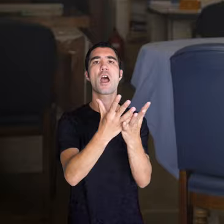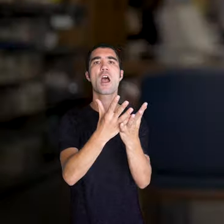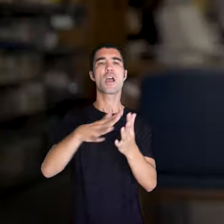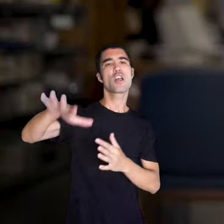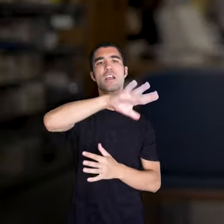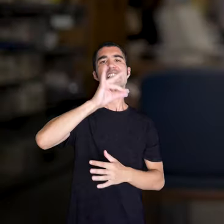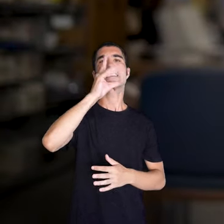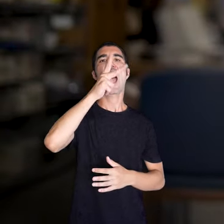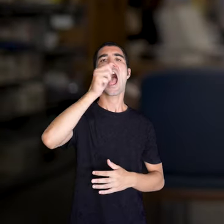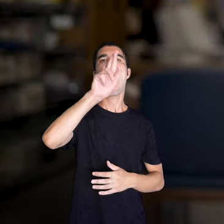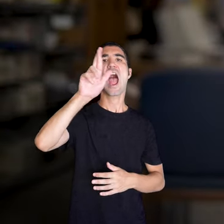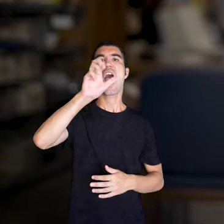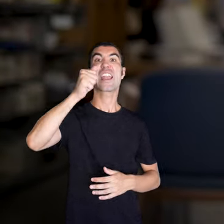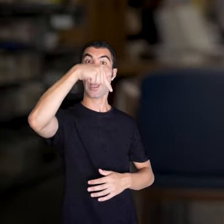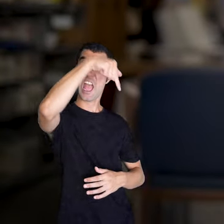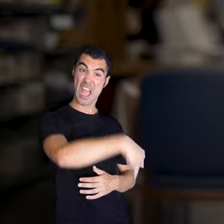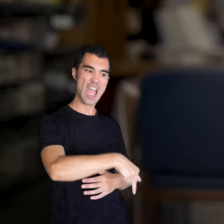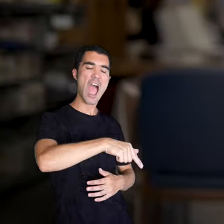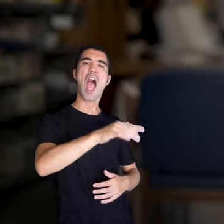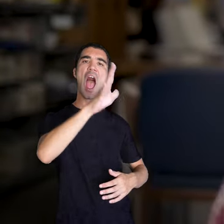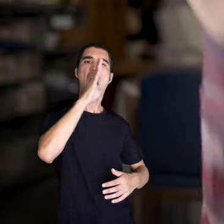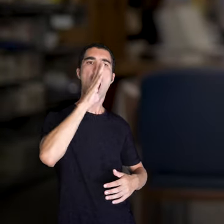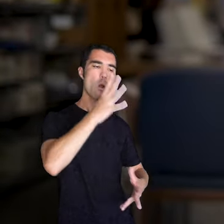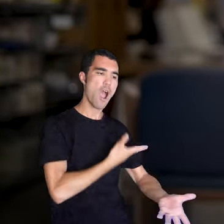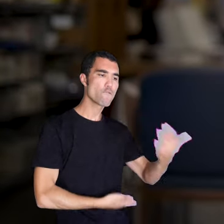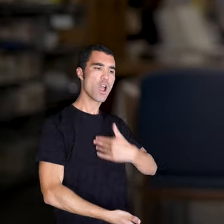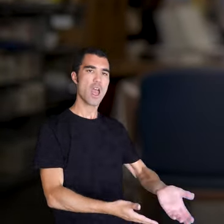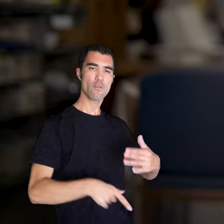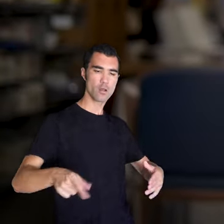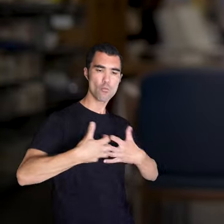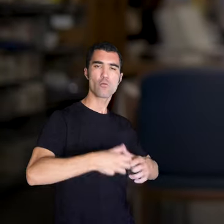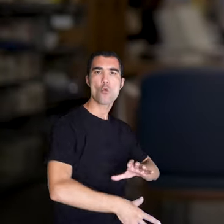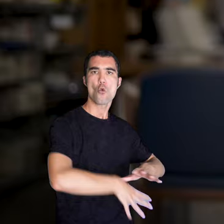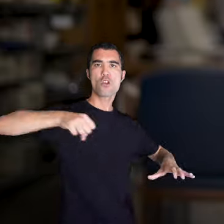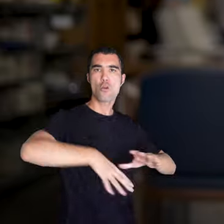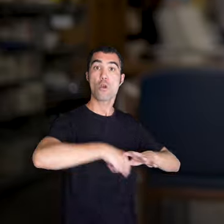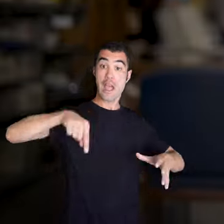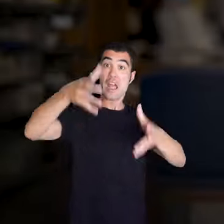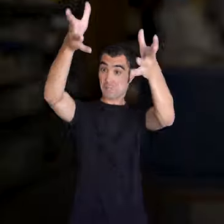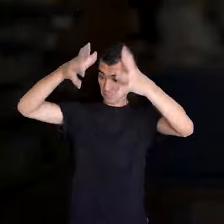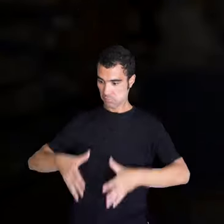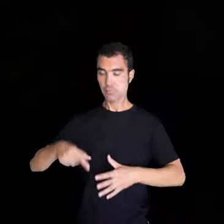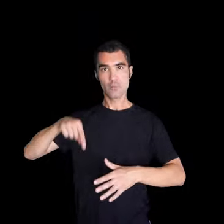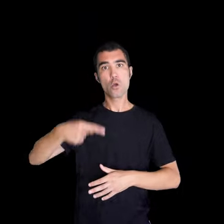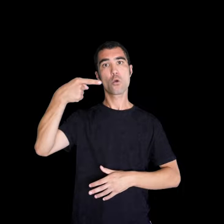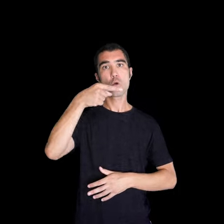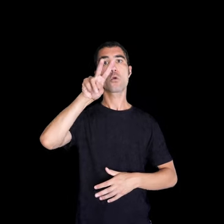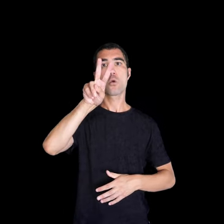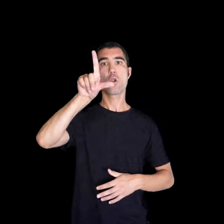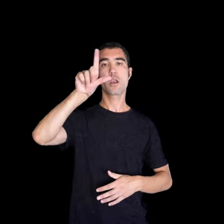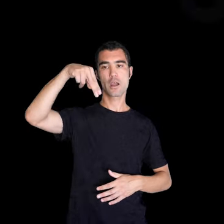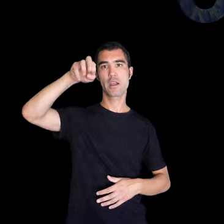Sàhara. Nosaltres el posàrem i al cap d'un any en el port de Solló el 99% de motors eren Gullner.